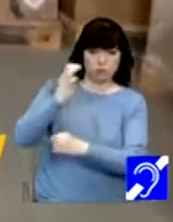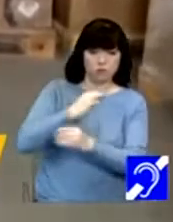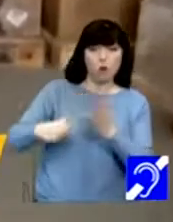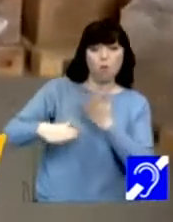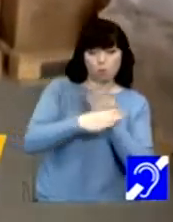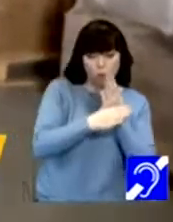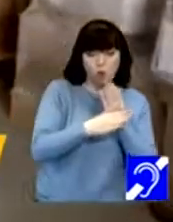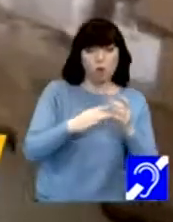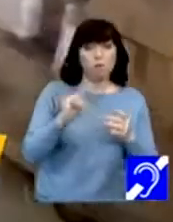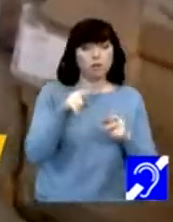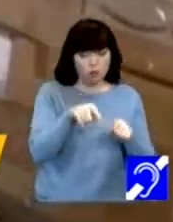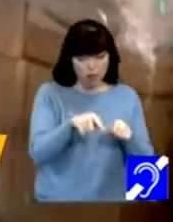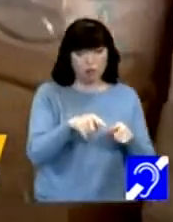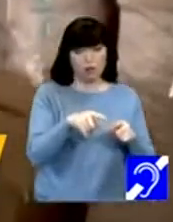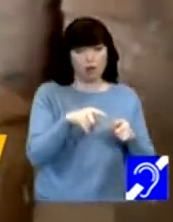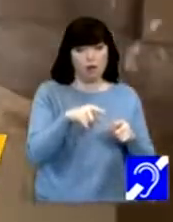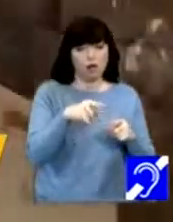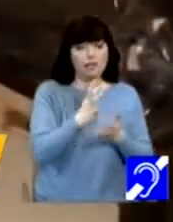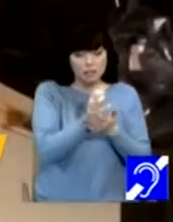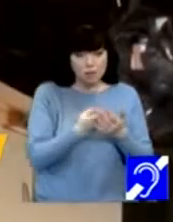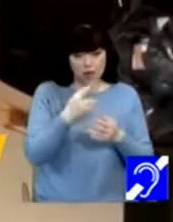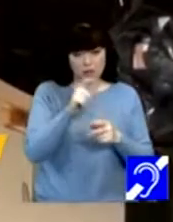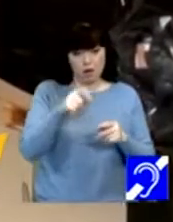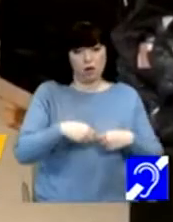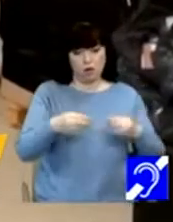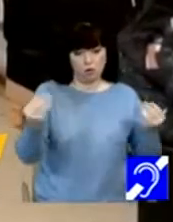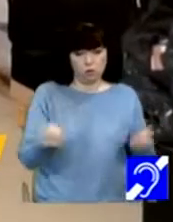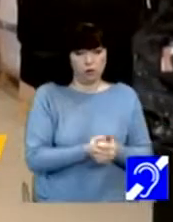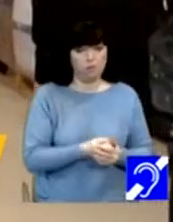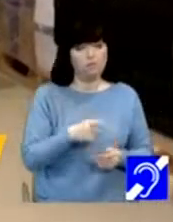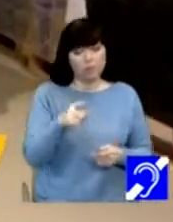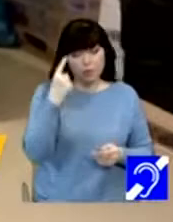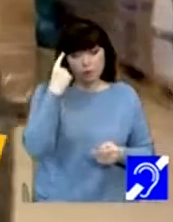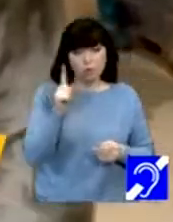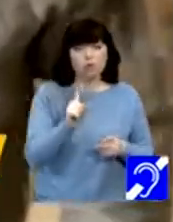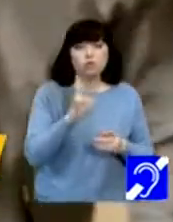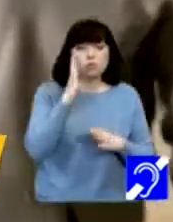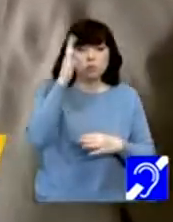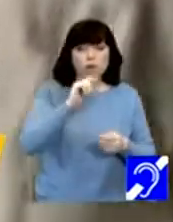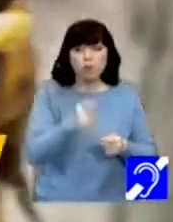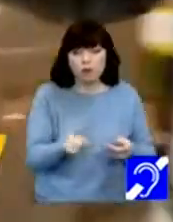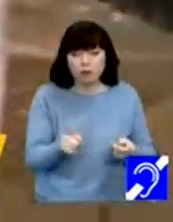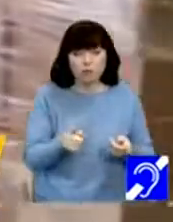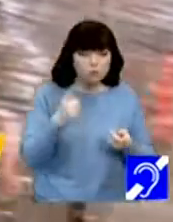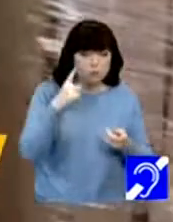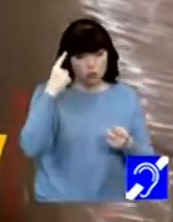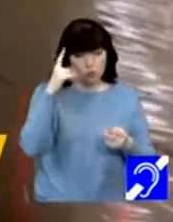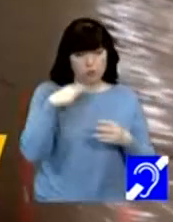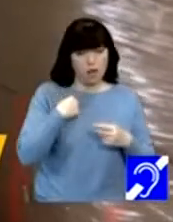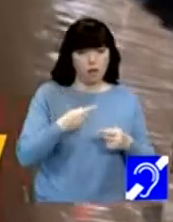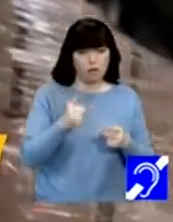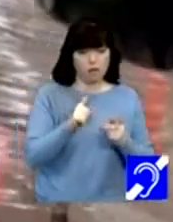Dar nu știe ce-i rezervă viitorul, se teme de război și se gândește să-și mute cea mai mare parte a afacerilor în Kurdistanul